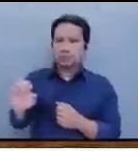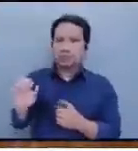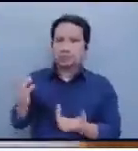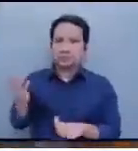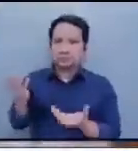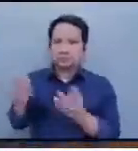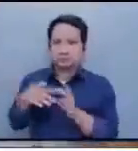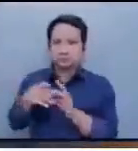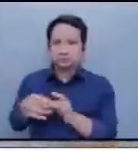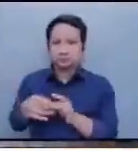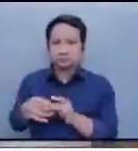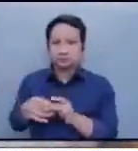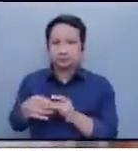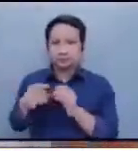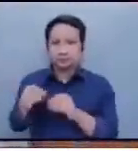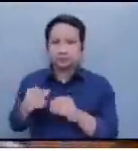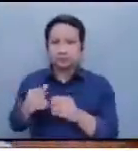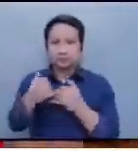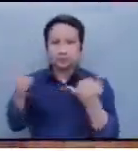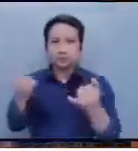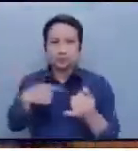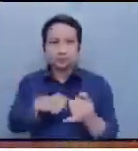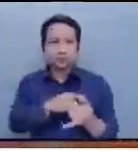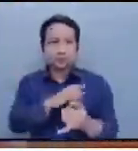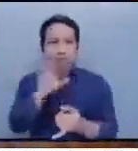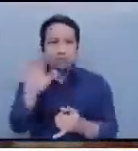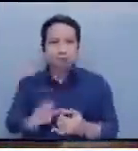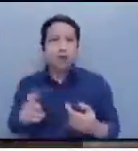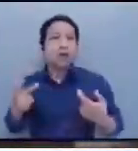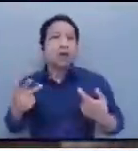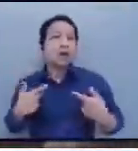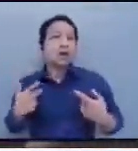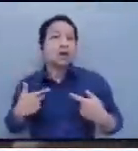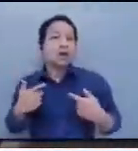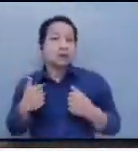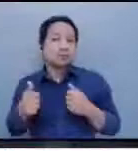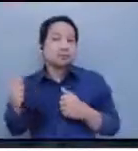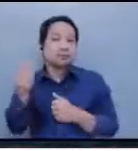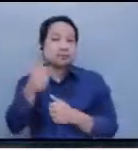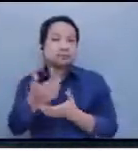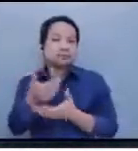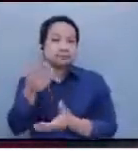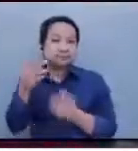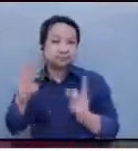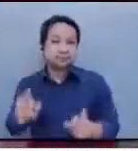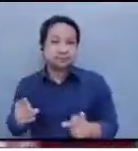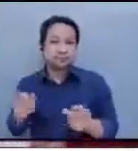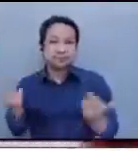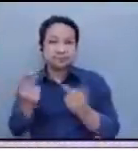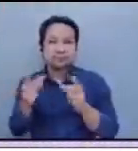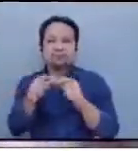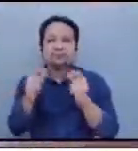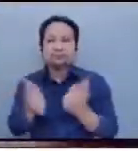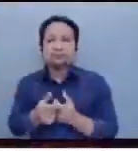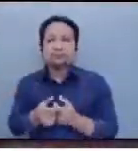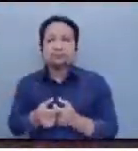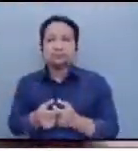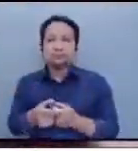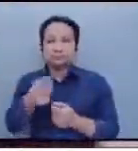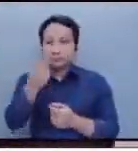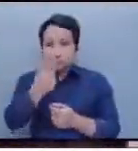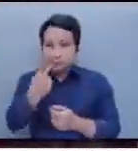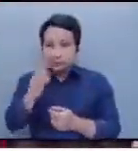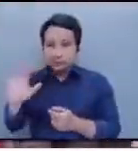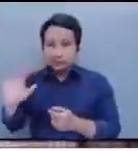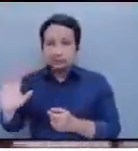and shout na, "Hey, merong A and B." Kanya-kanyang pakulo ang dalawang kampo. Mga nakapink ang supporters ni